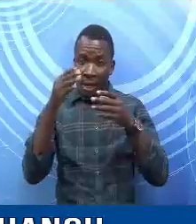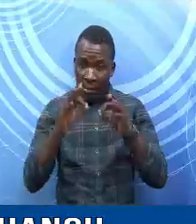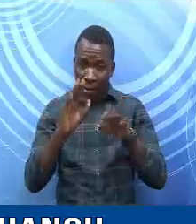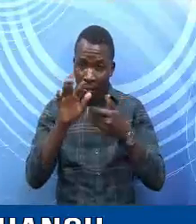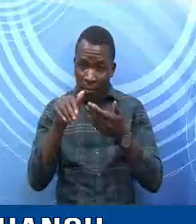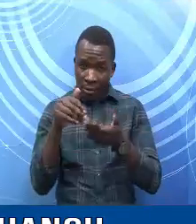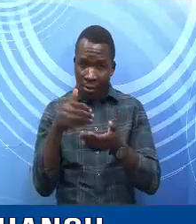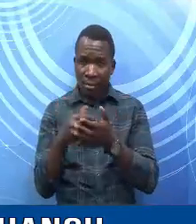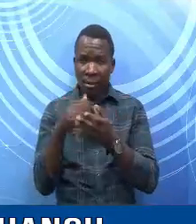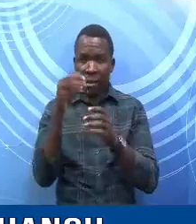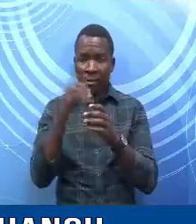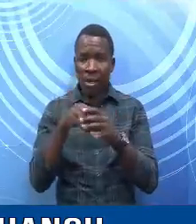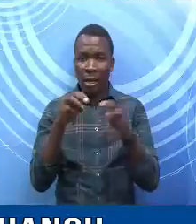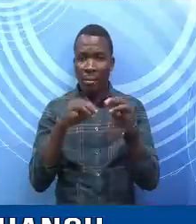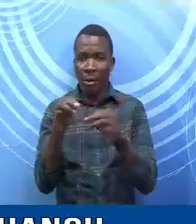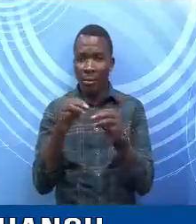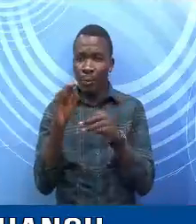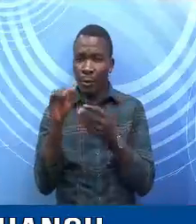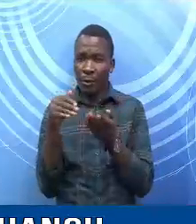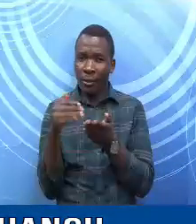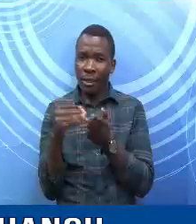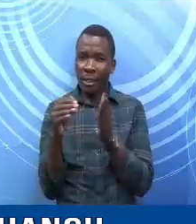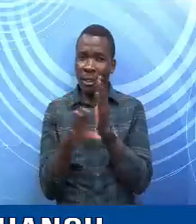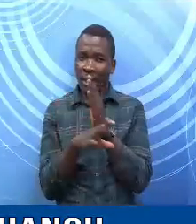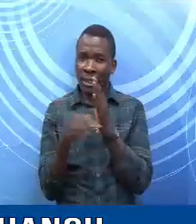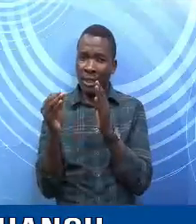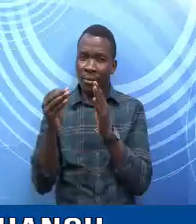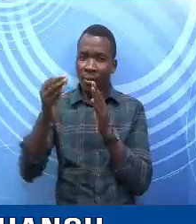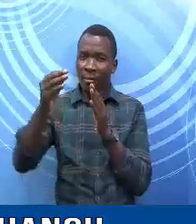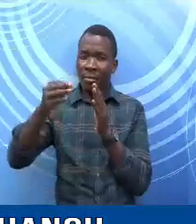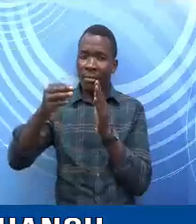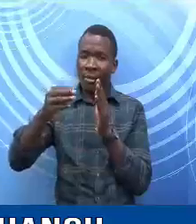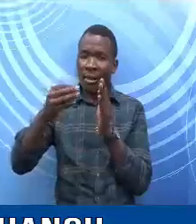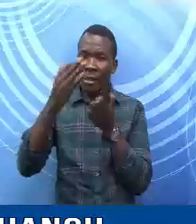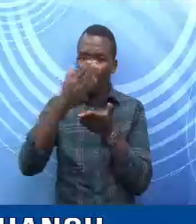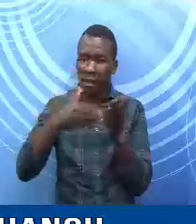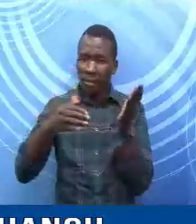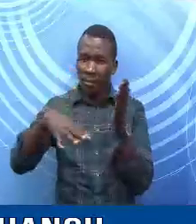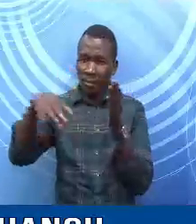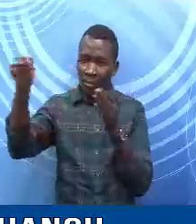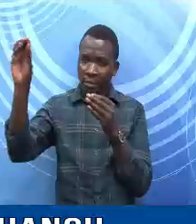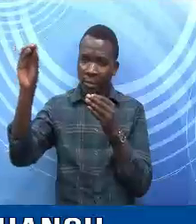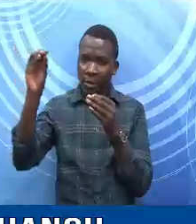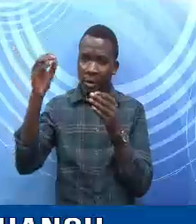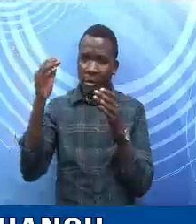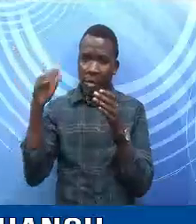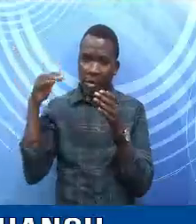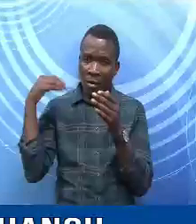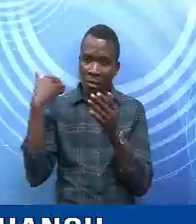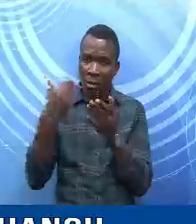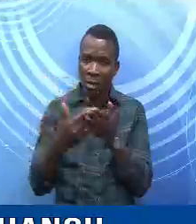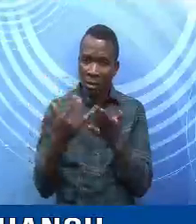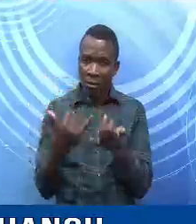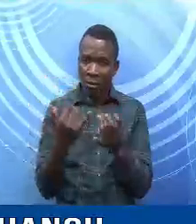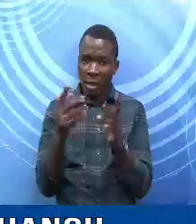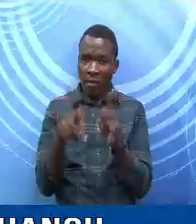ko hari ibyo batwayemo kugeza ubu rero ababikoze baracyashakishwa